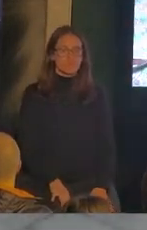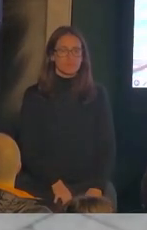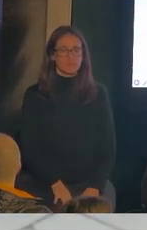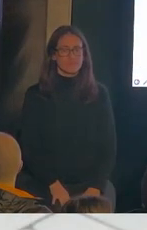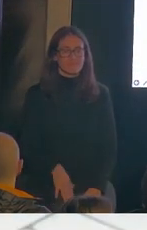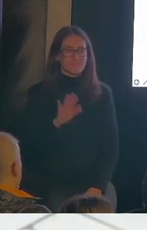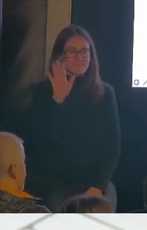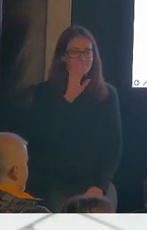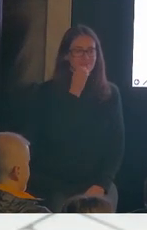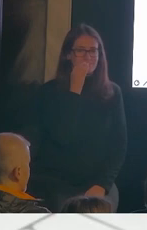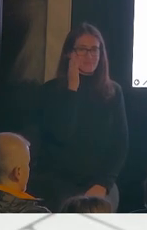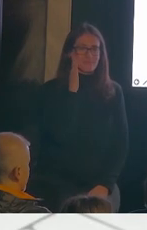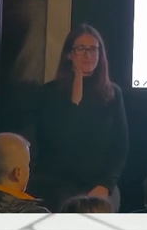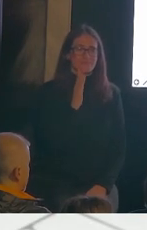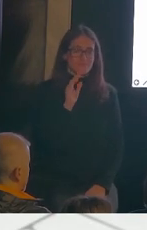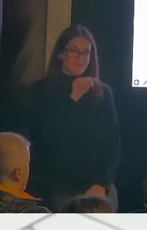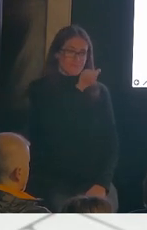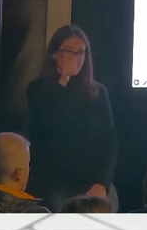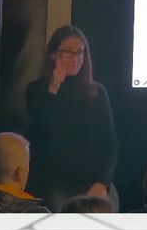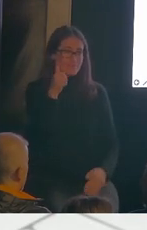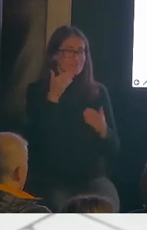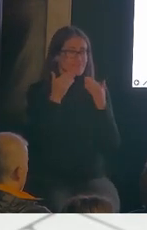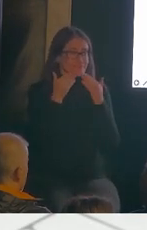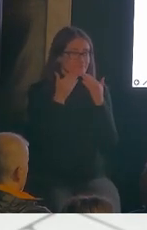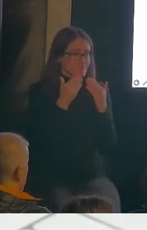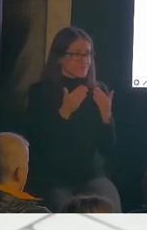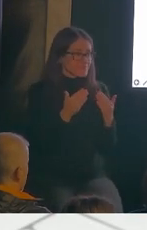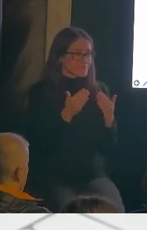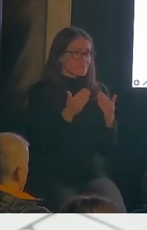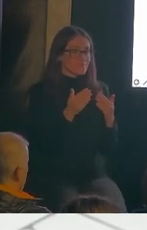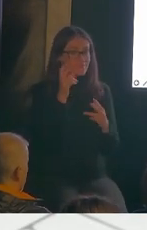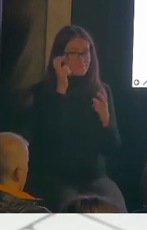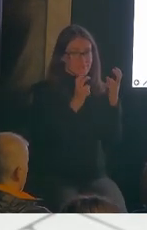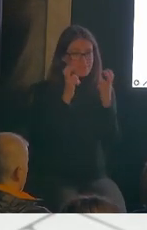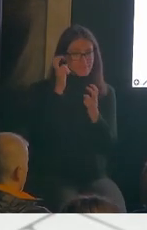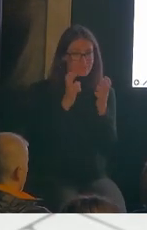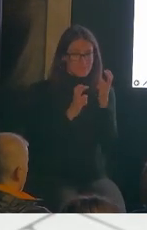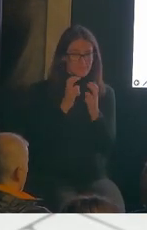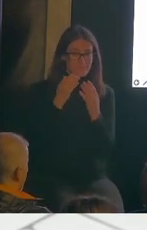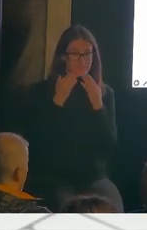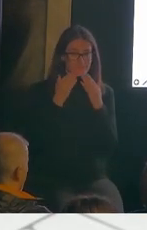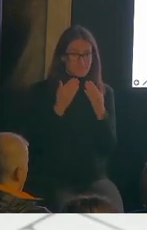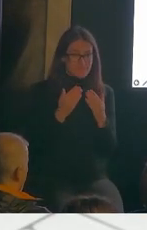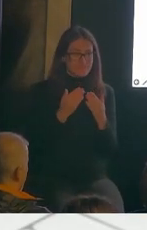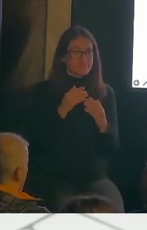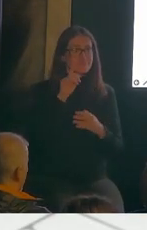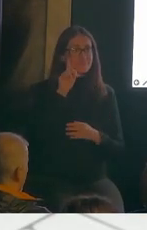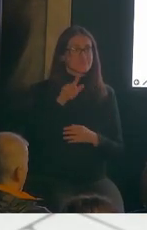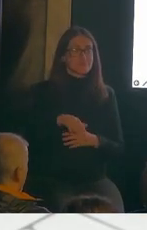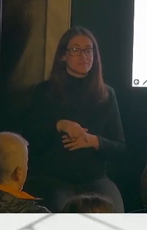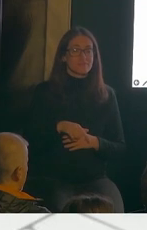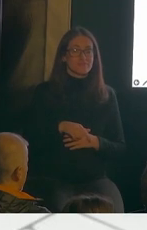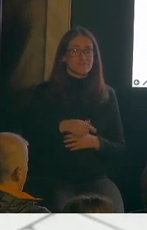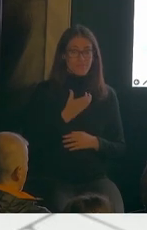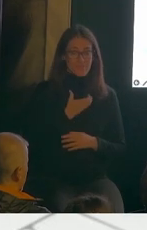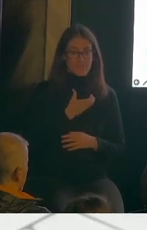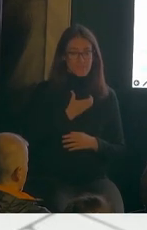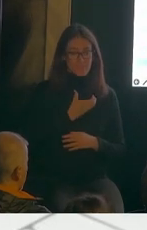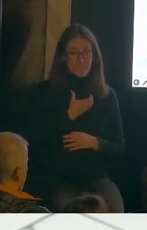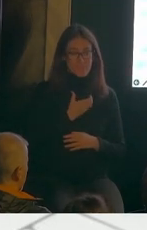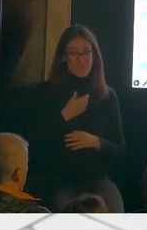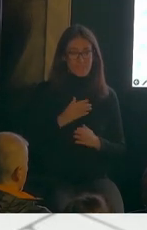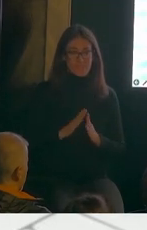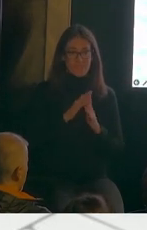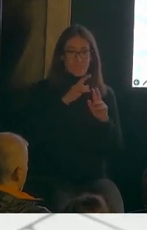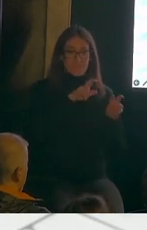Hola, bon dia. Primer que tot, moltes gràcies per haver vingut. I moltes gràcies també a l'Ajuntament de Sant Vicenç i